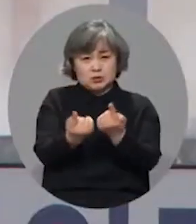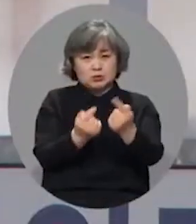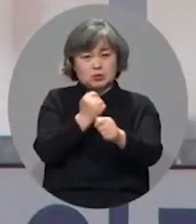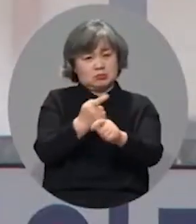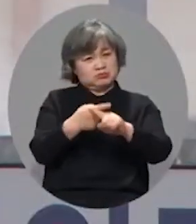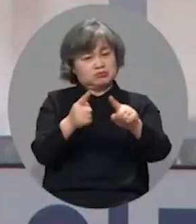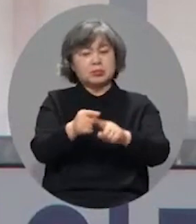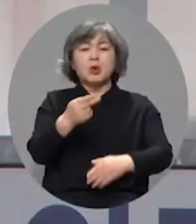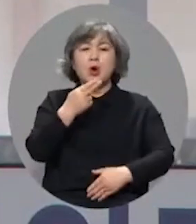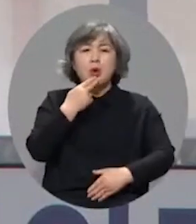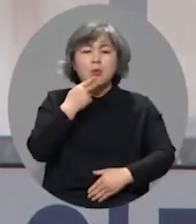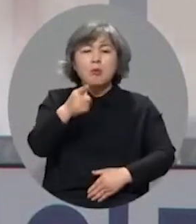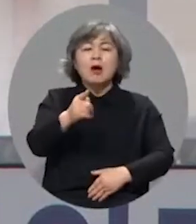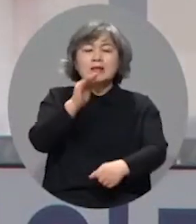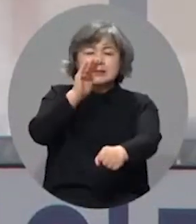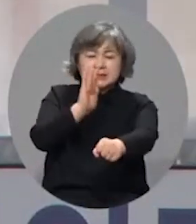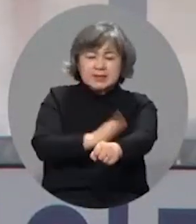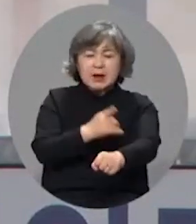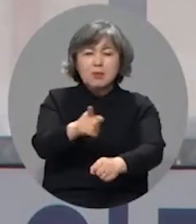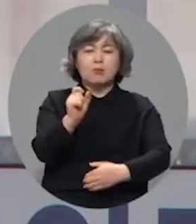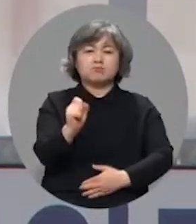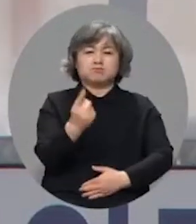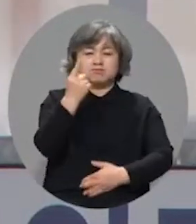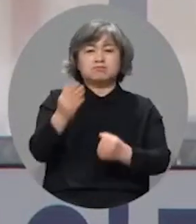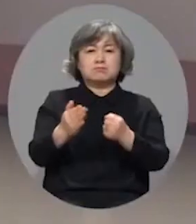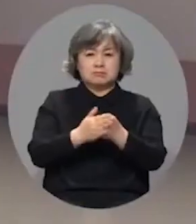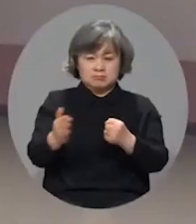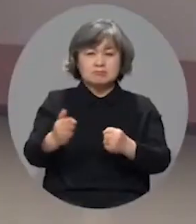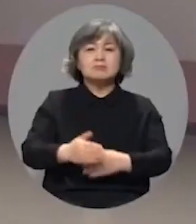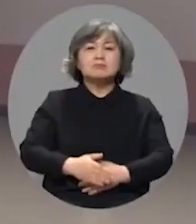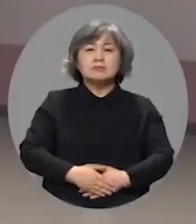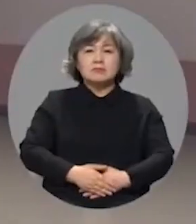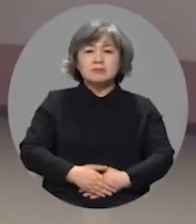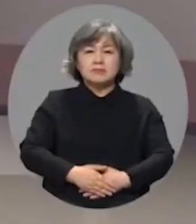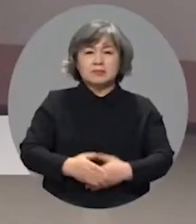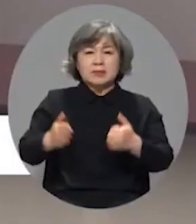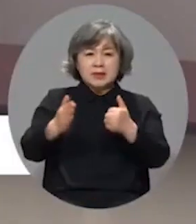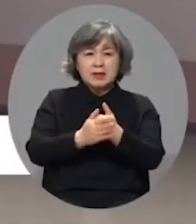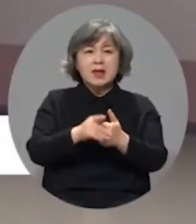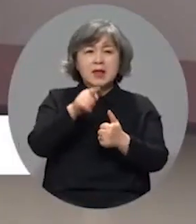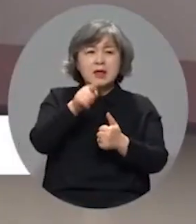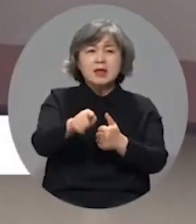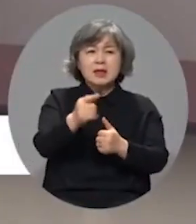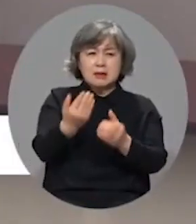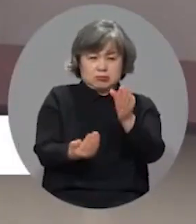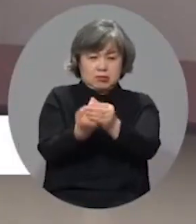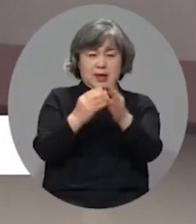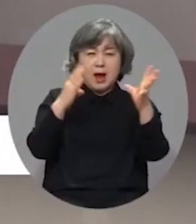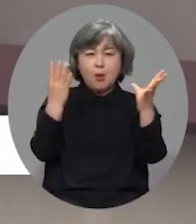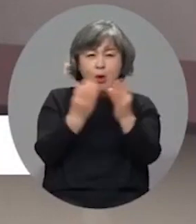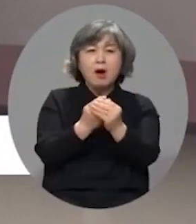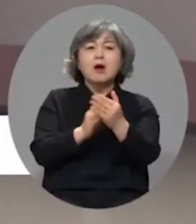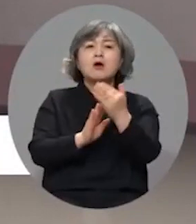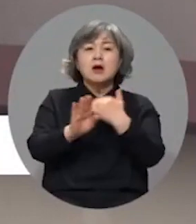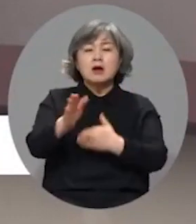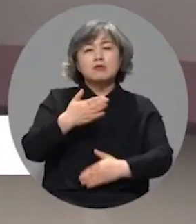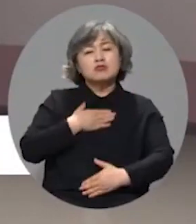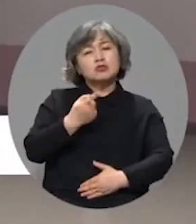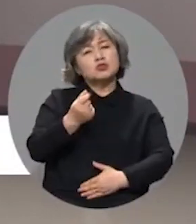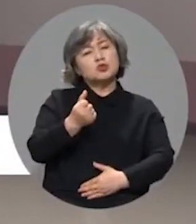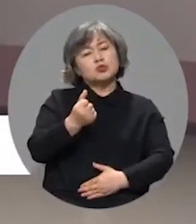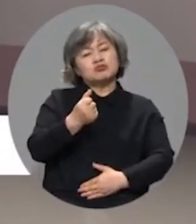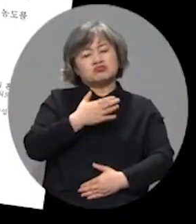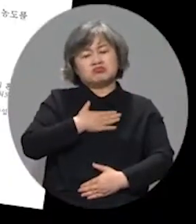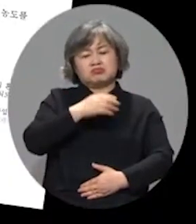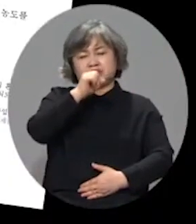않아 중대재해가 일어난 겁니다. 사고 이미 다 완전히 됐던 건 그런 상황인데 저희 회사는 좀